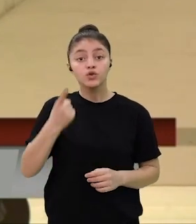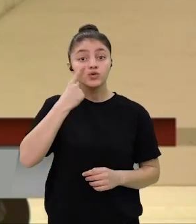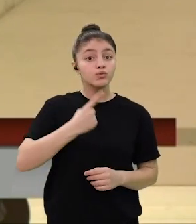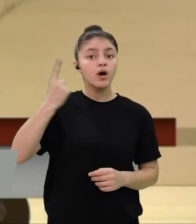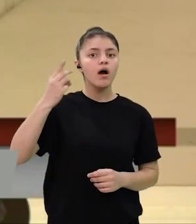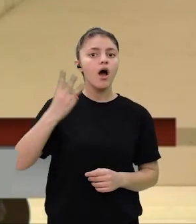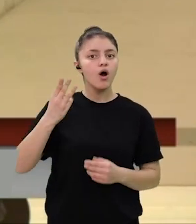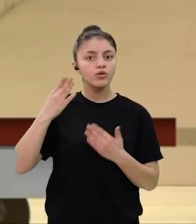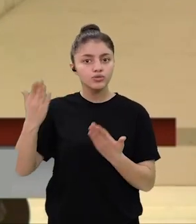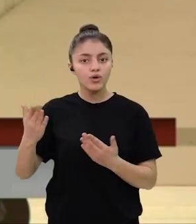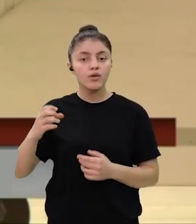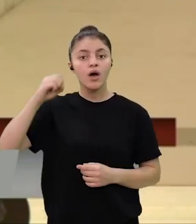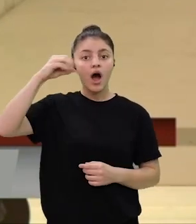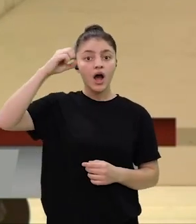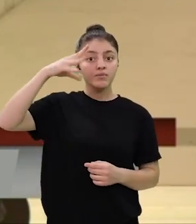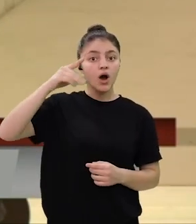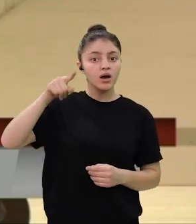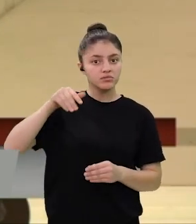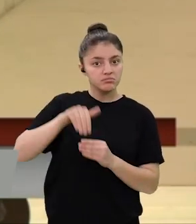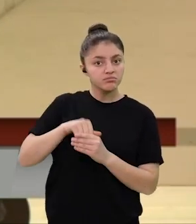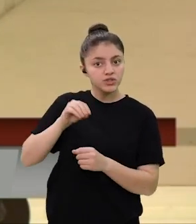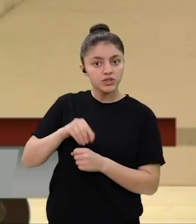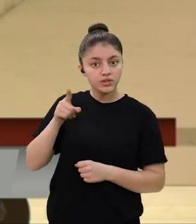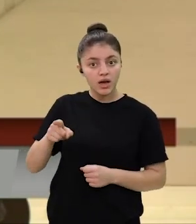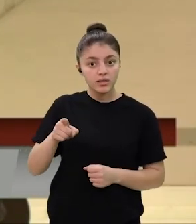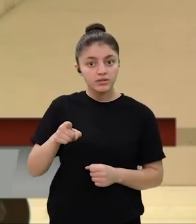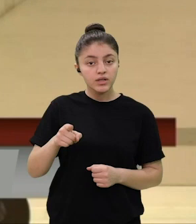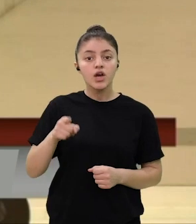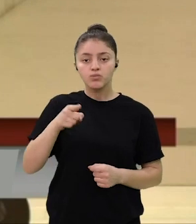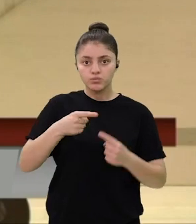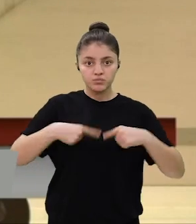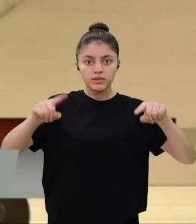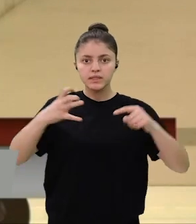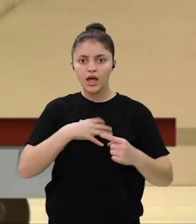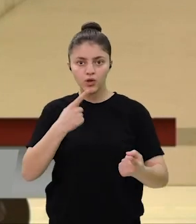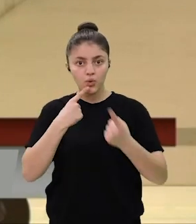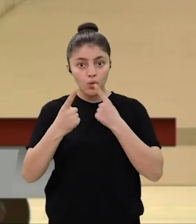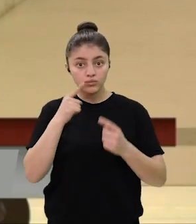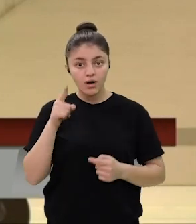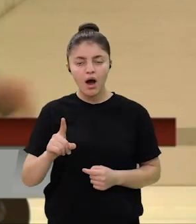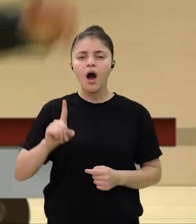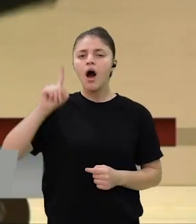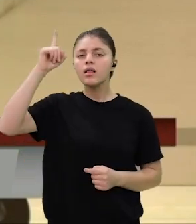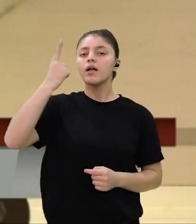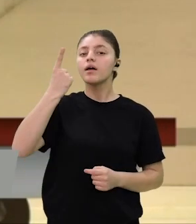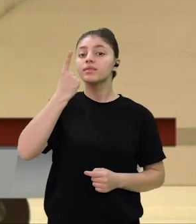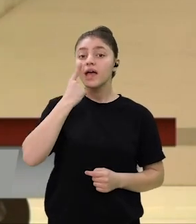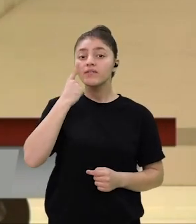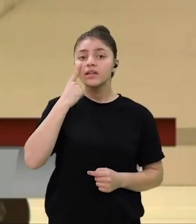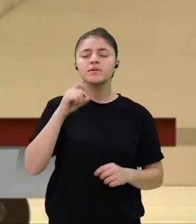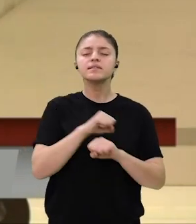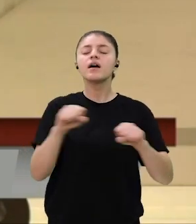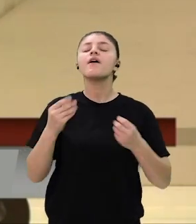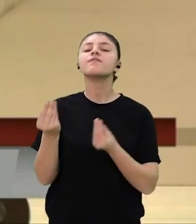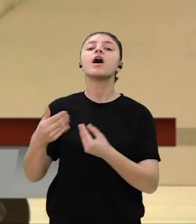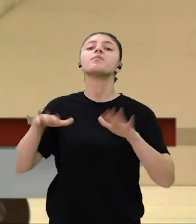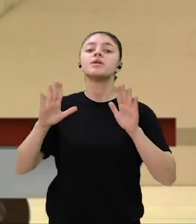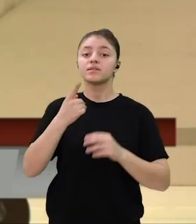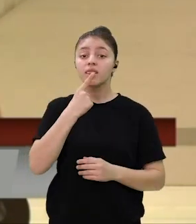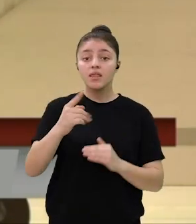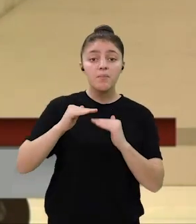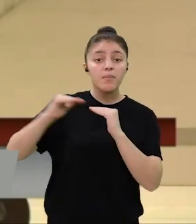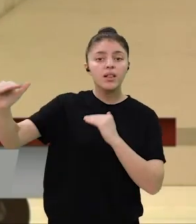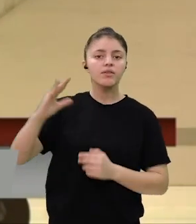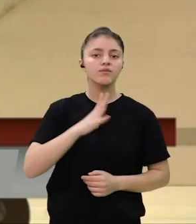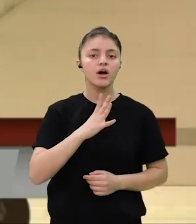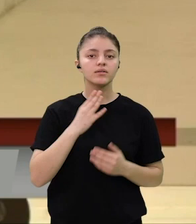Recep Tayyip Erdoğan ve AK Parti iktidarı Cumhur İttifakı sayesinde Allah devletimize zaval vermesin